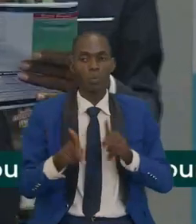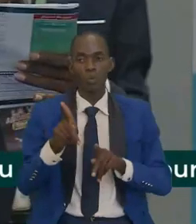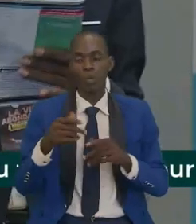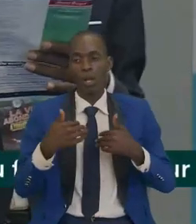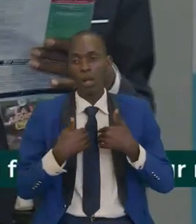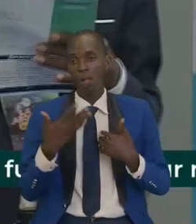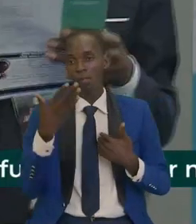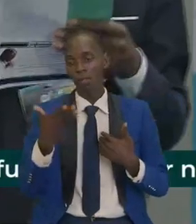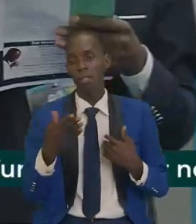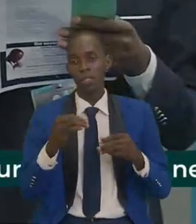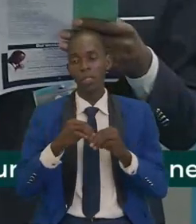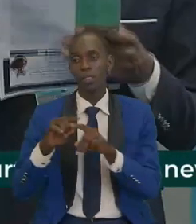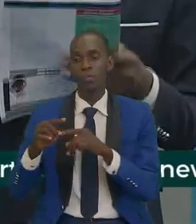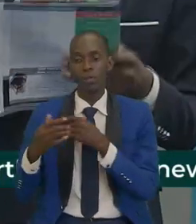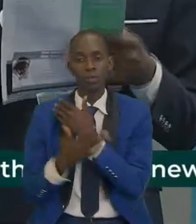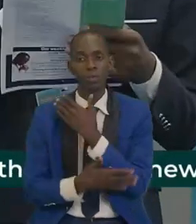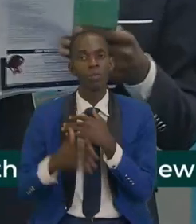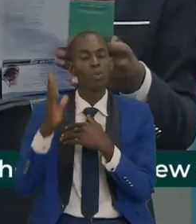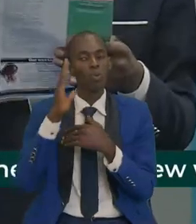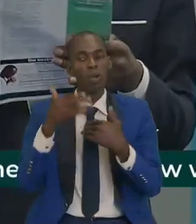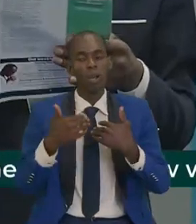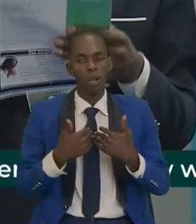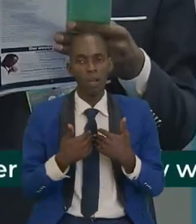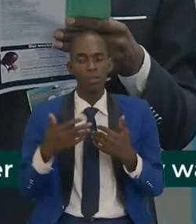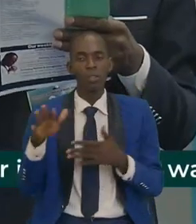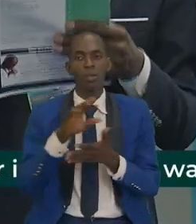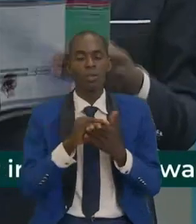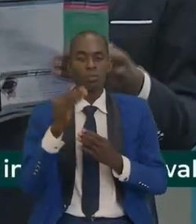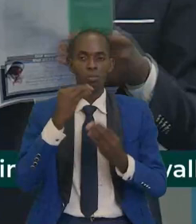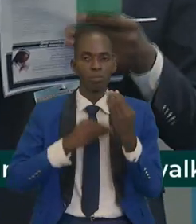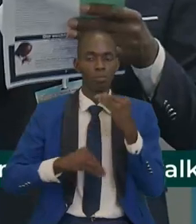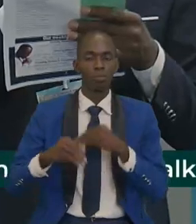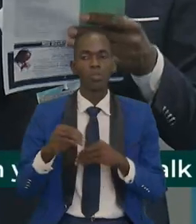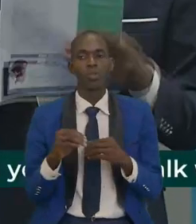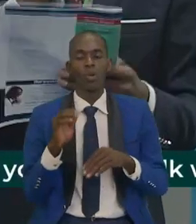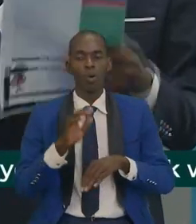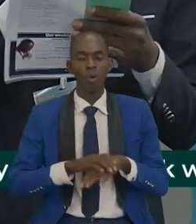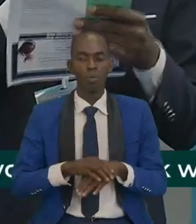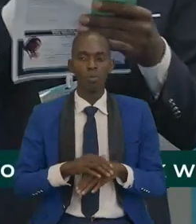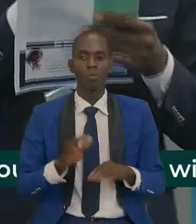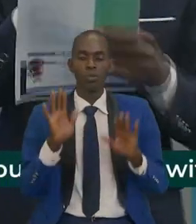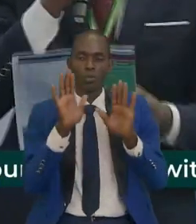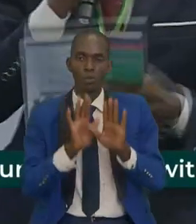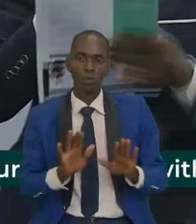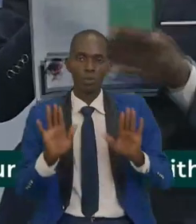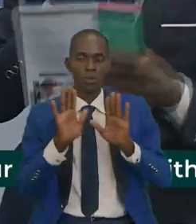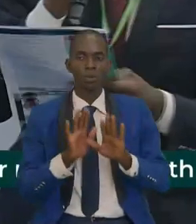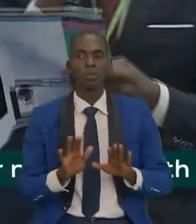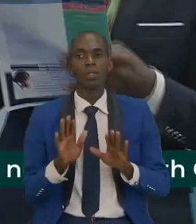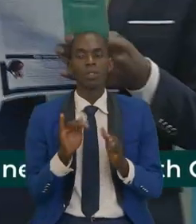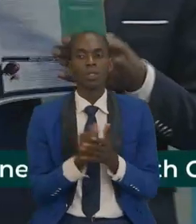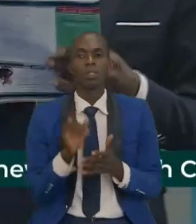received, they are going to have their banquet on Sunday 26. It is at that moment that